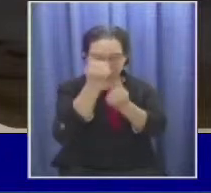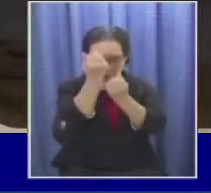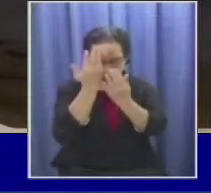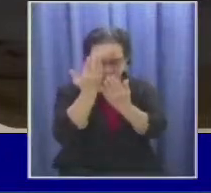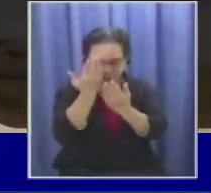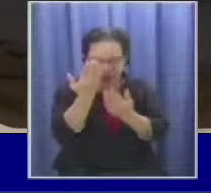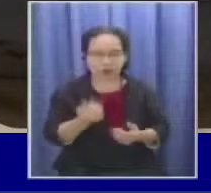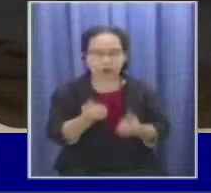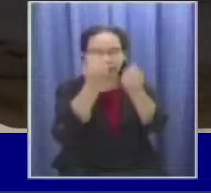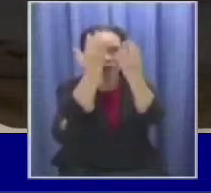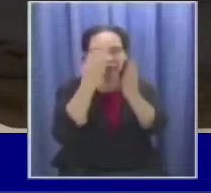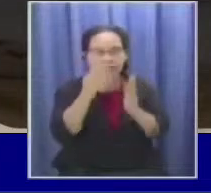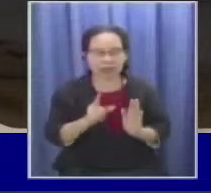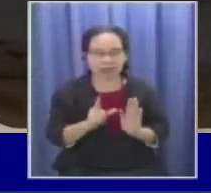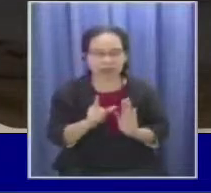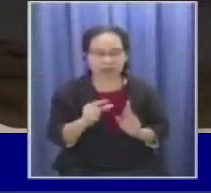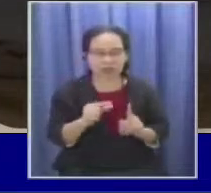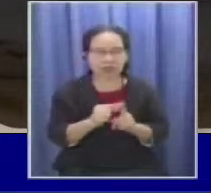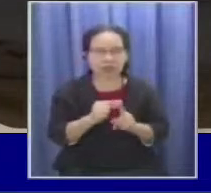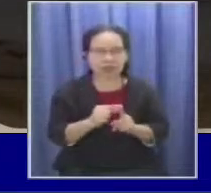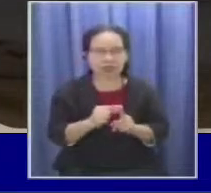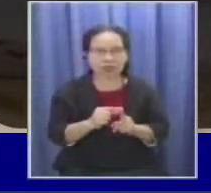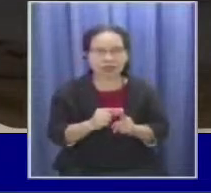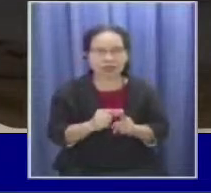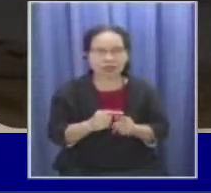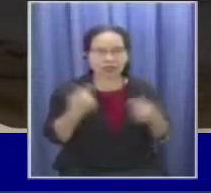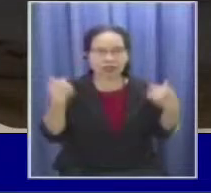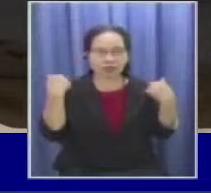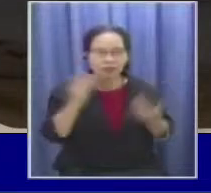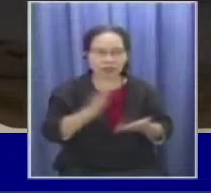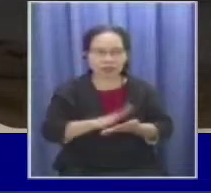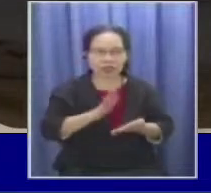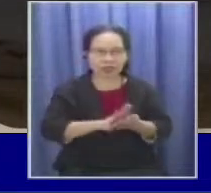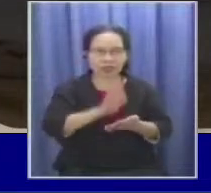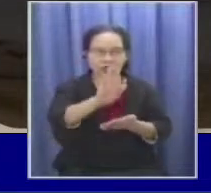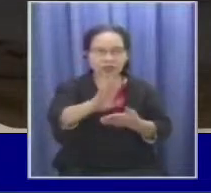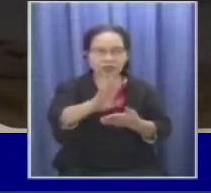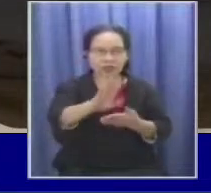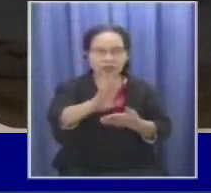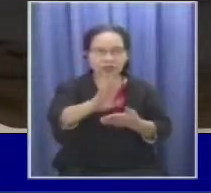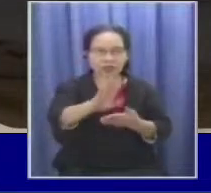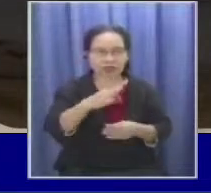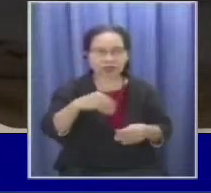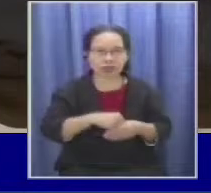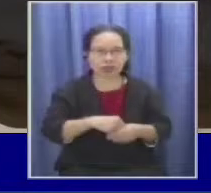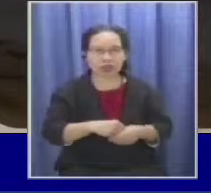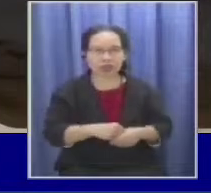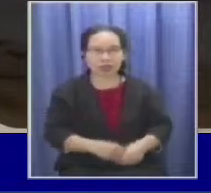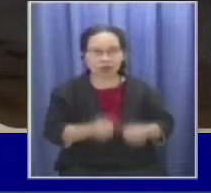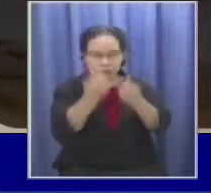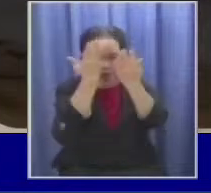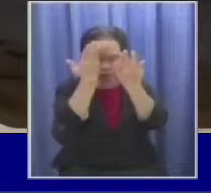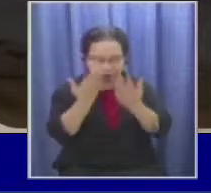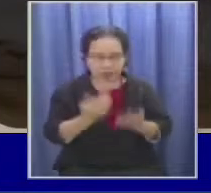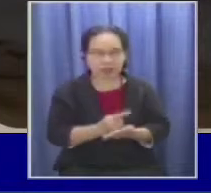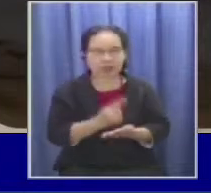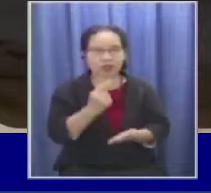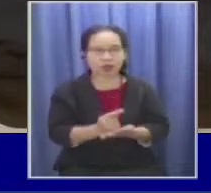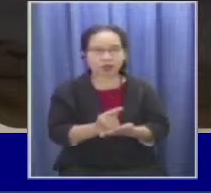ye setie a wobɛyɛ ma Nyankopon asɛm monte mokra ho nokore setie mu enko wonuadɔ